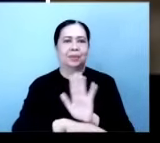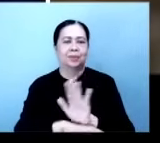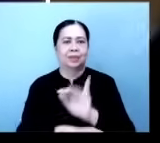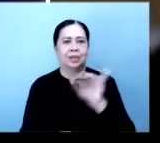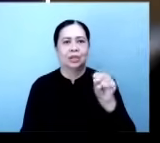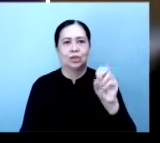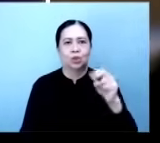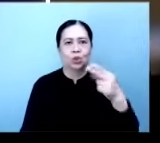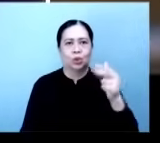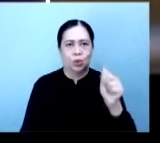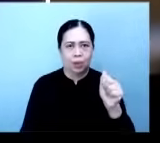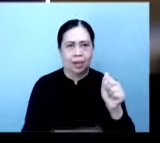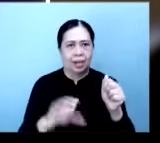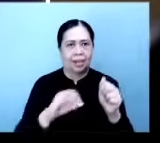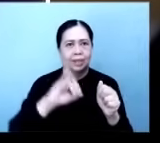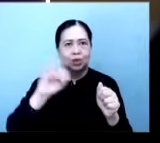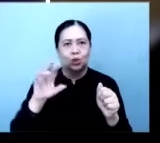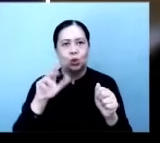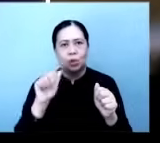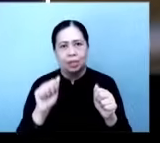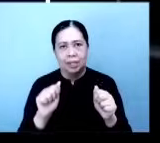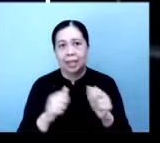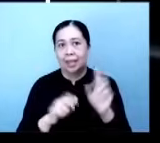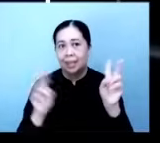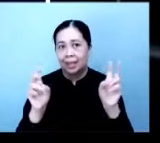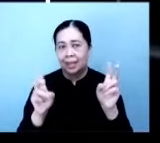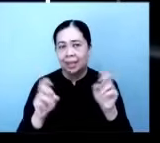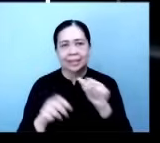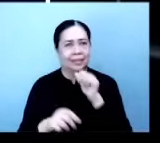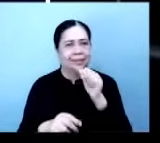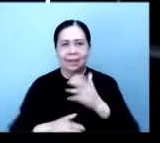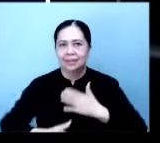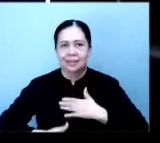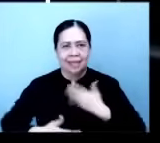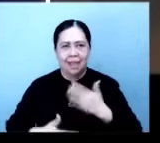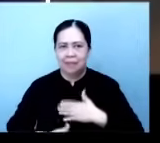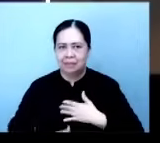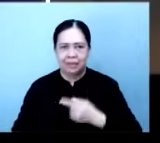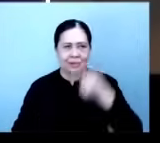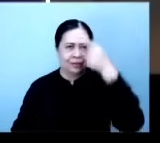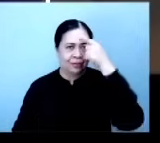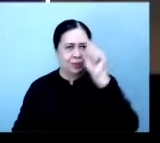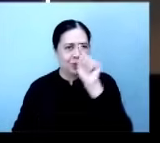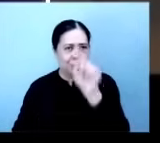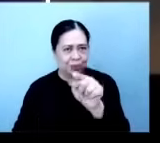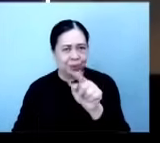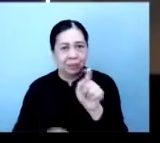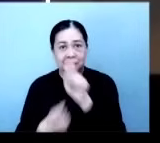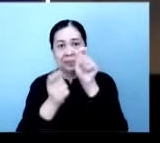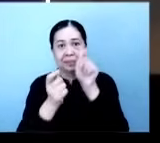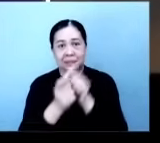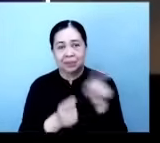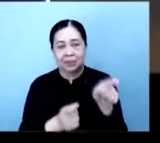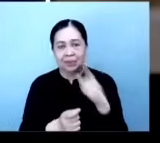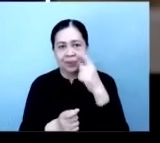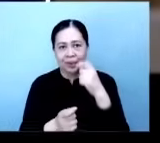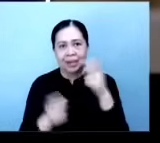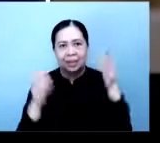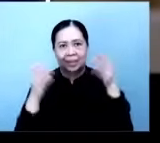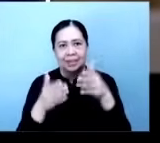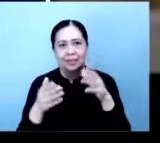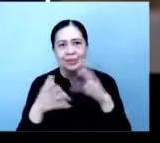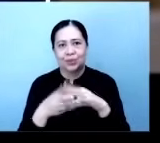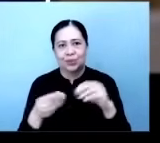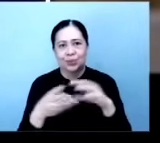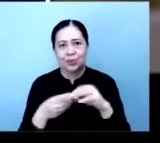Garcia at Julia Barreto na Unhappy for You. Sakto yan sa kanila dahil iikot ang pelikula sa kwento